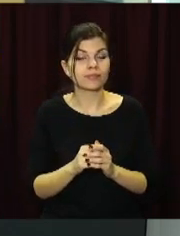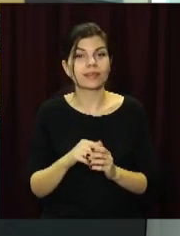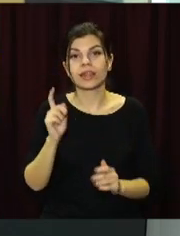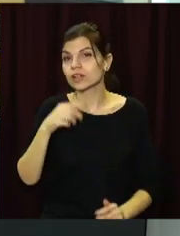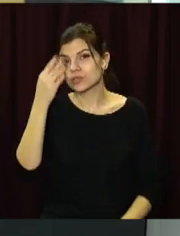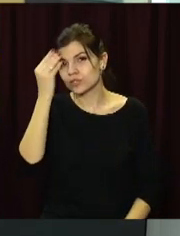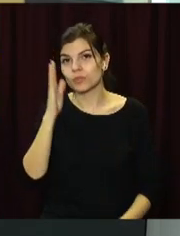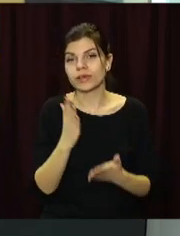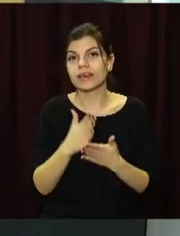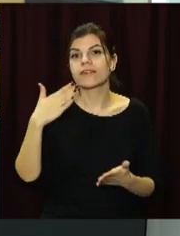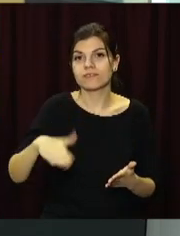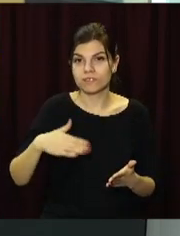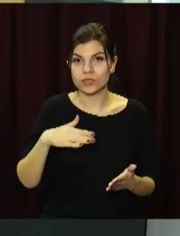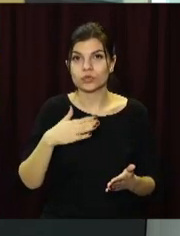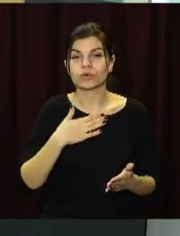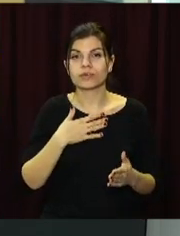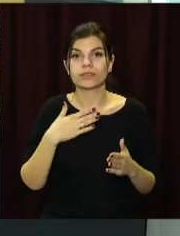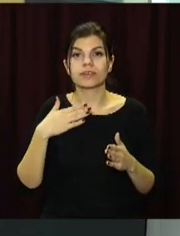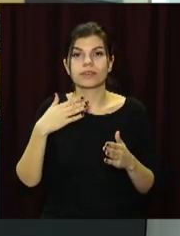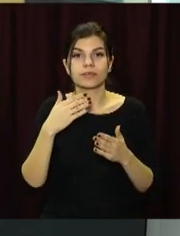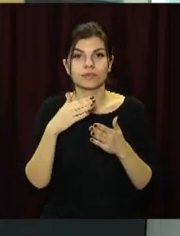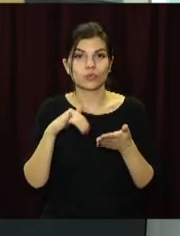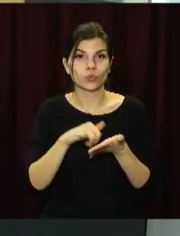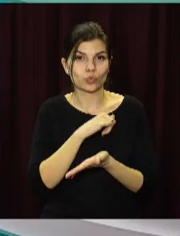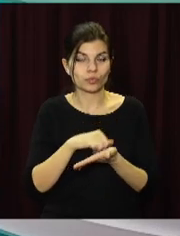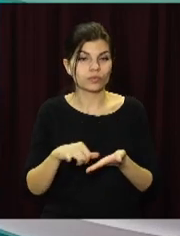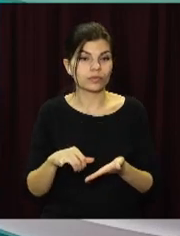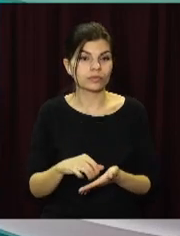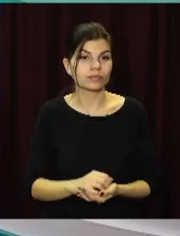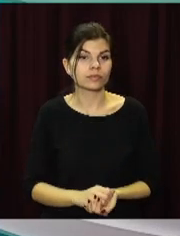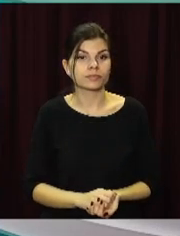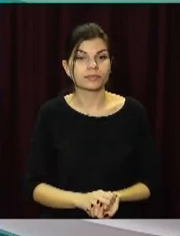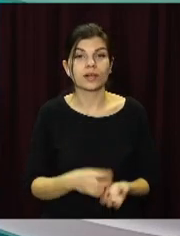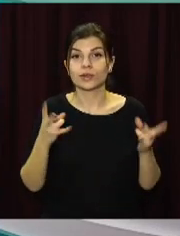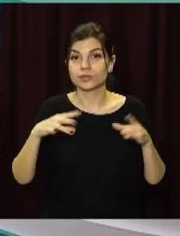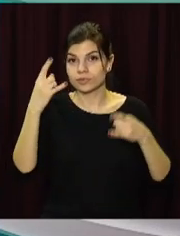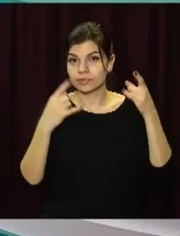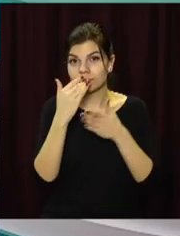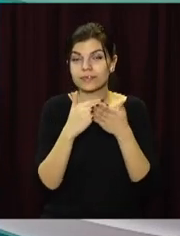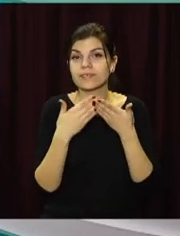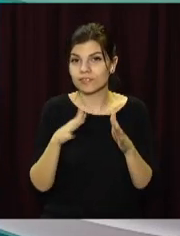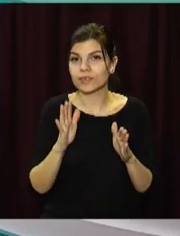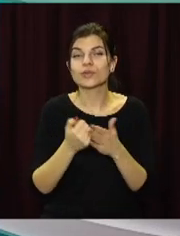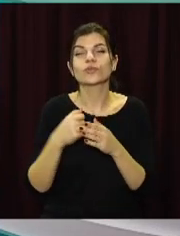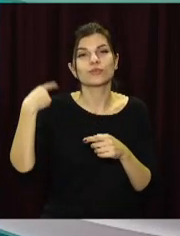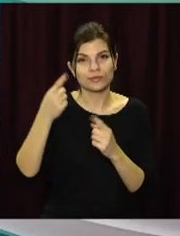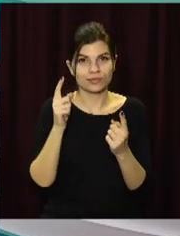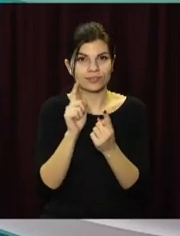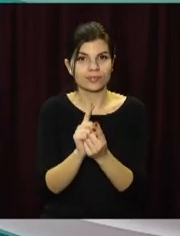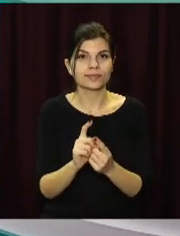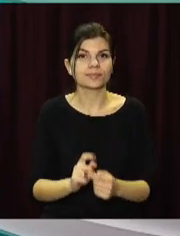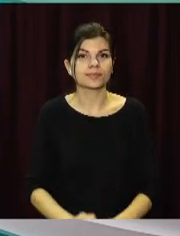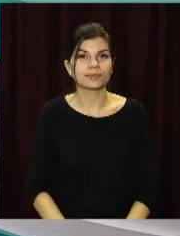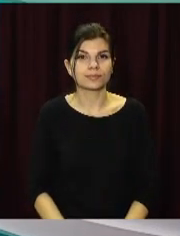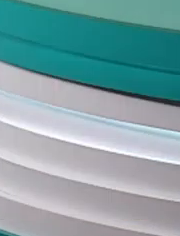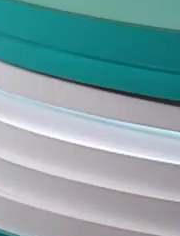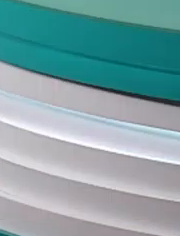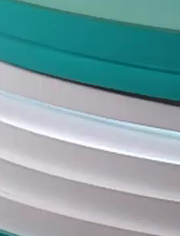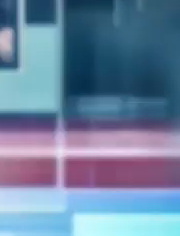Не забувайте про сюжети в соціальних мережах і на нашому YouTube-каналі. Залишайтеся з «Відкритим» і до нових зустрічей в ефірі!